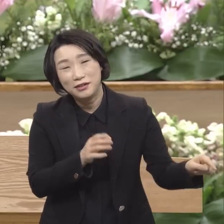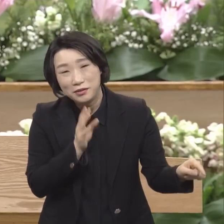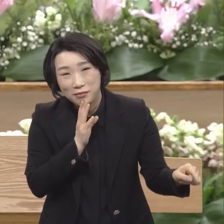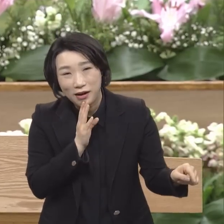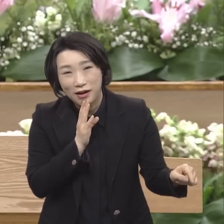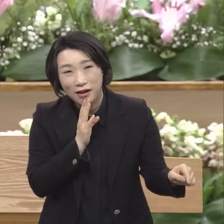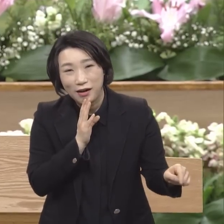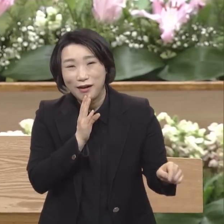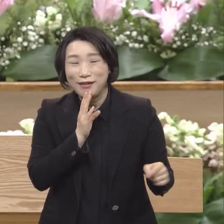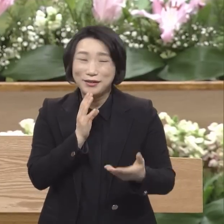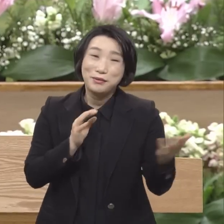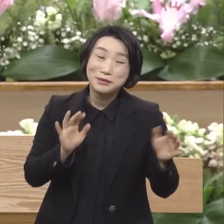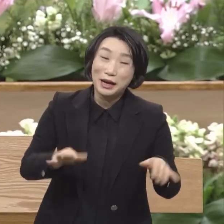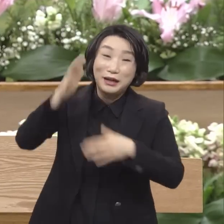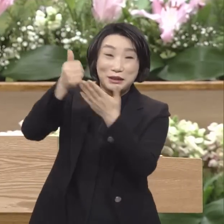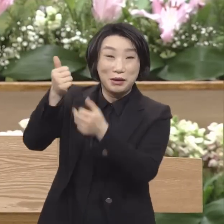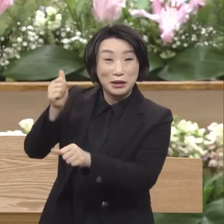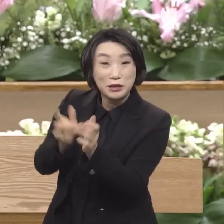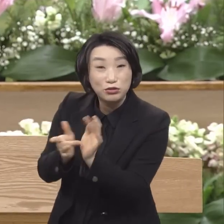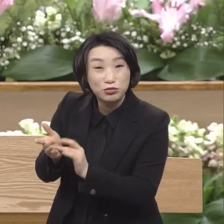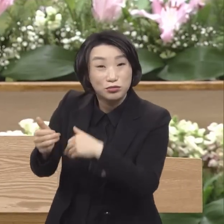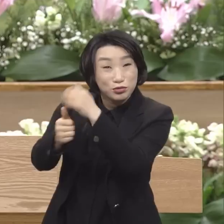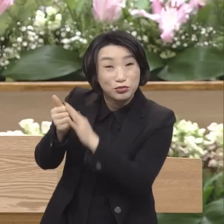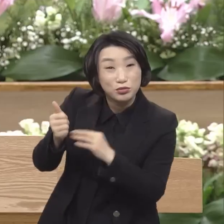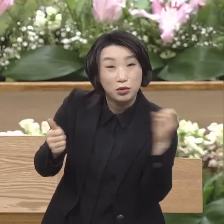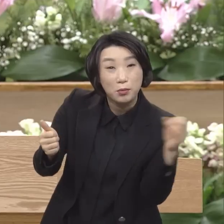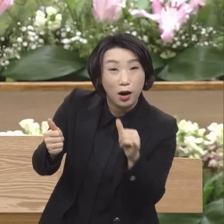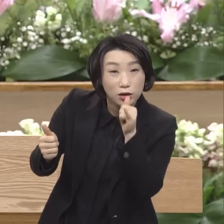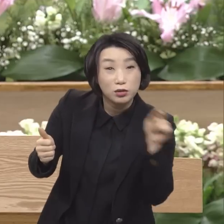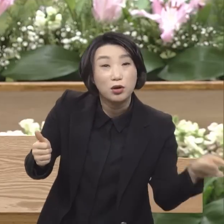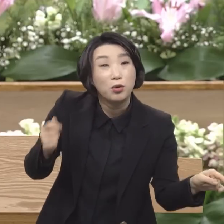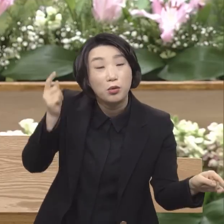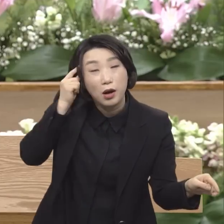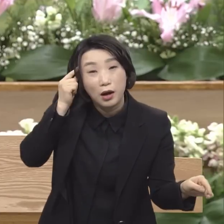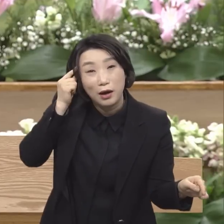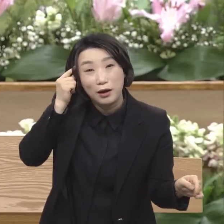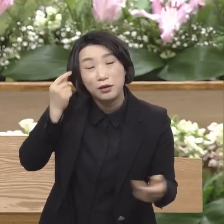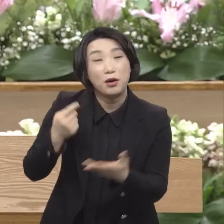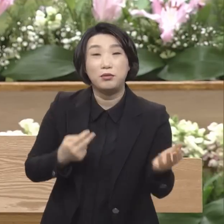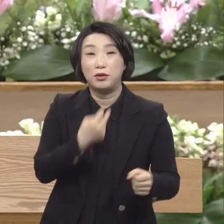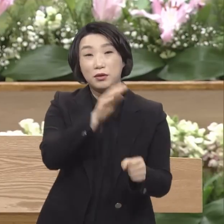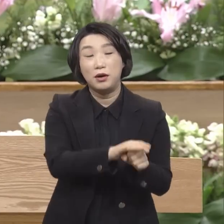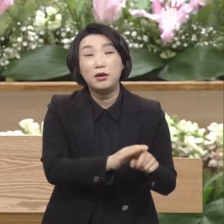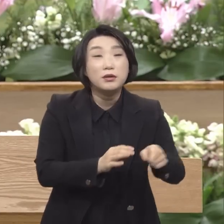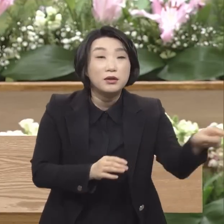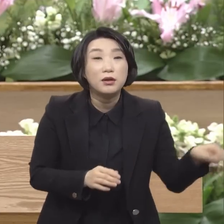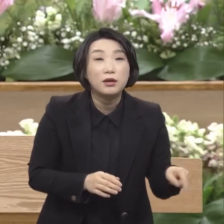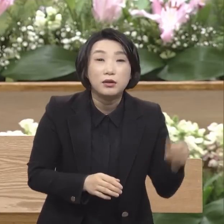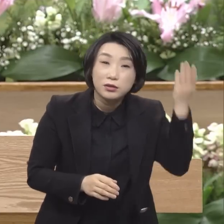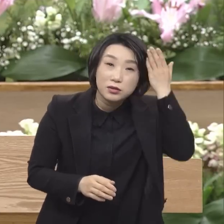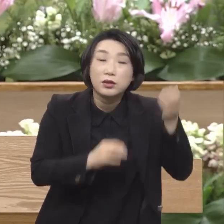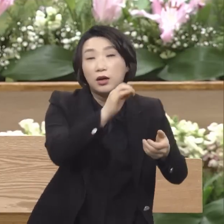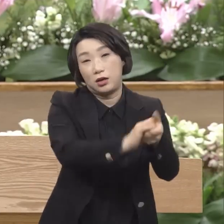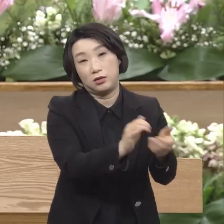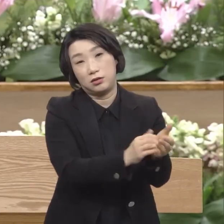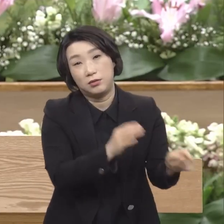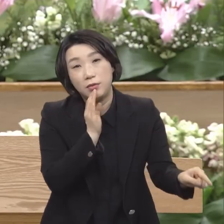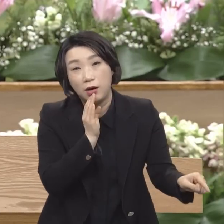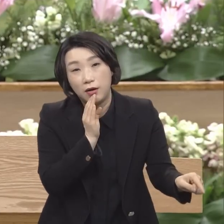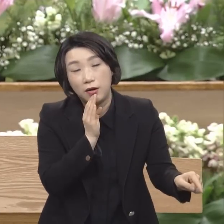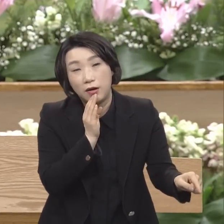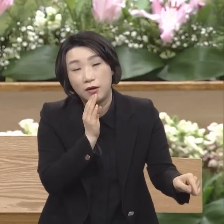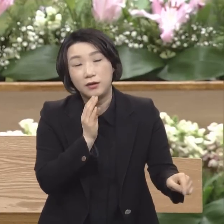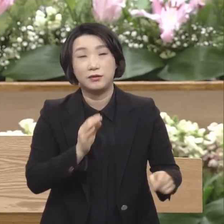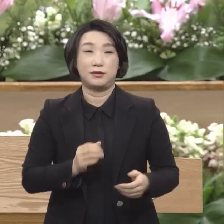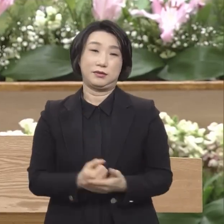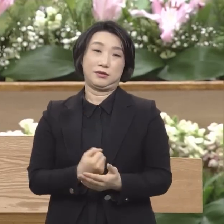이거는 어떻게 하나님의 아들에게 이런 모욕적인 은사를 베푸느냐 하는 것은 그들이 알고 있는 지식이 그거예요. 그들이 알고